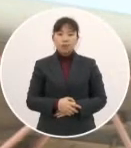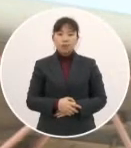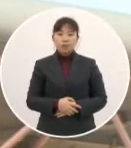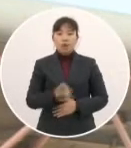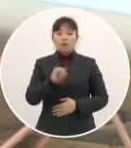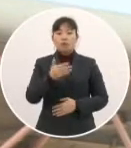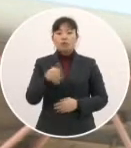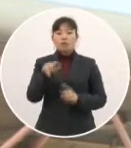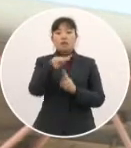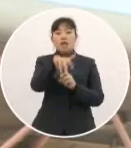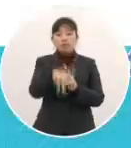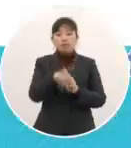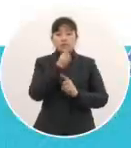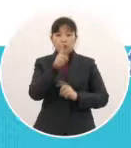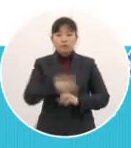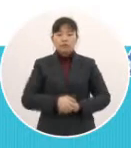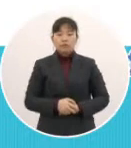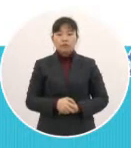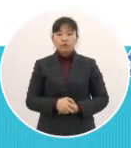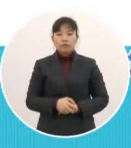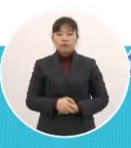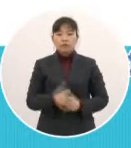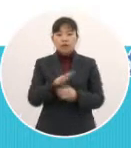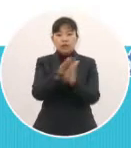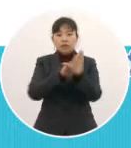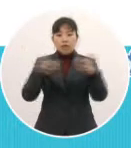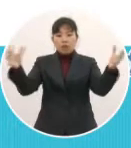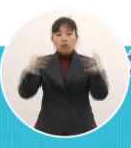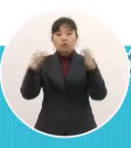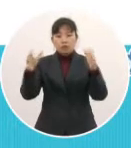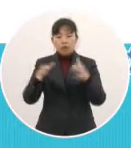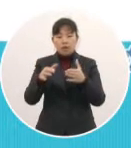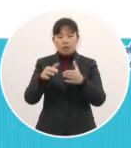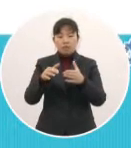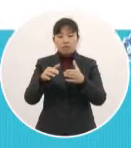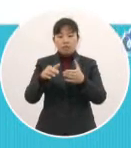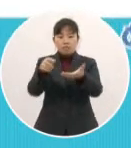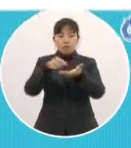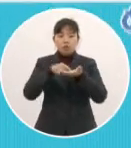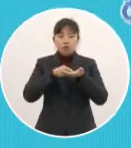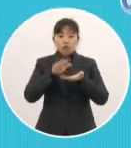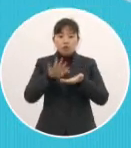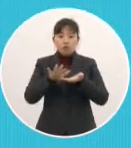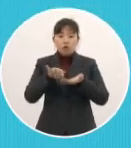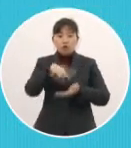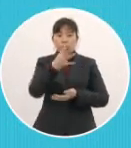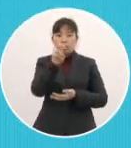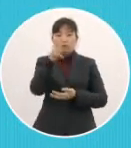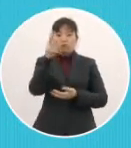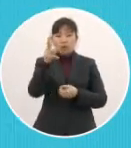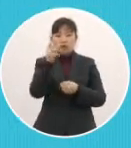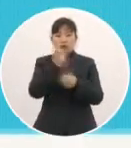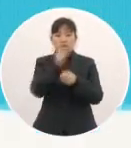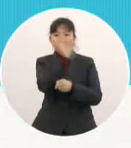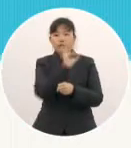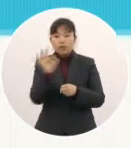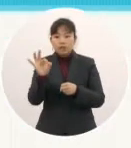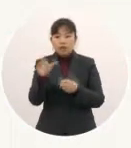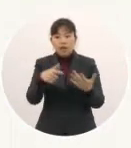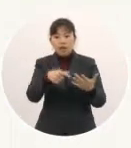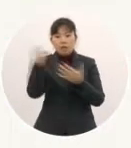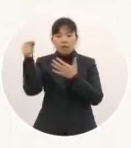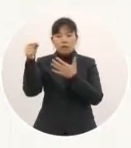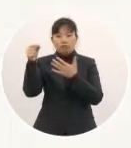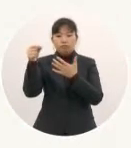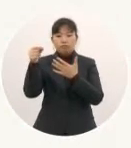クメン川柳なんだ。愛知県が募集して応募のあった423作品の中から選ば